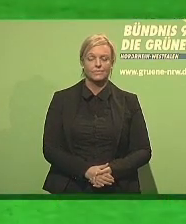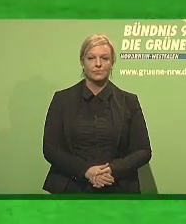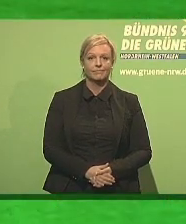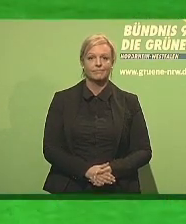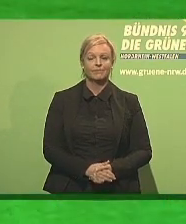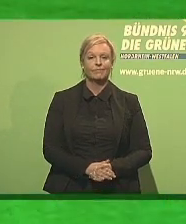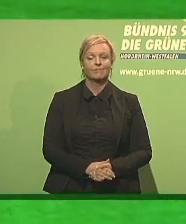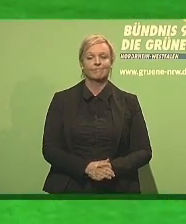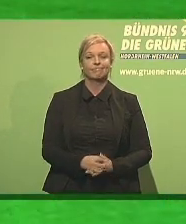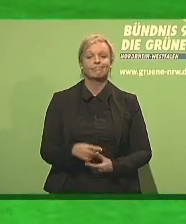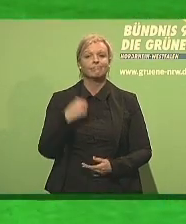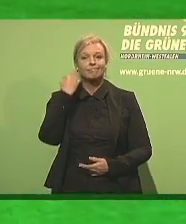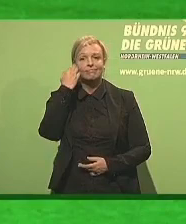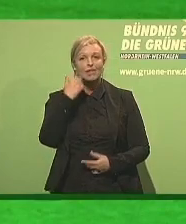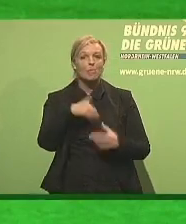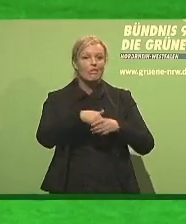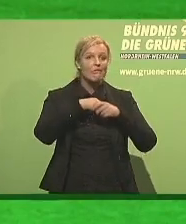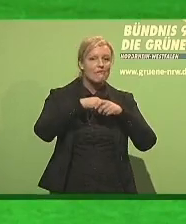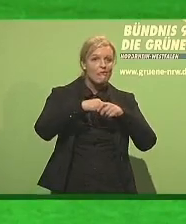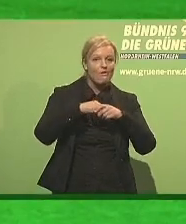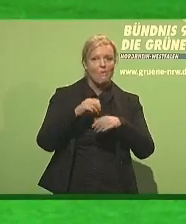Liebe Freundinnen und Freunde,